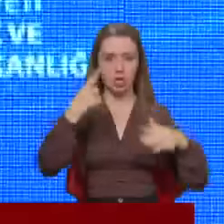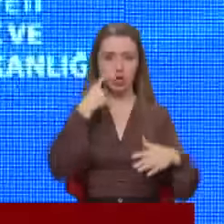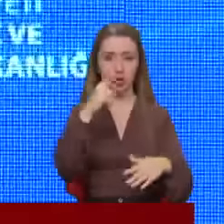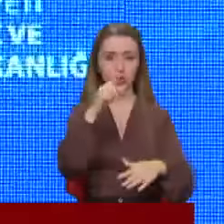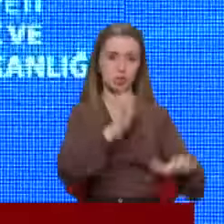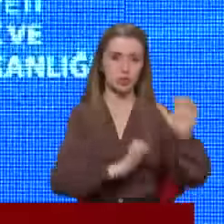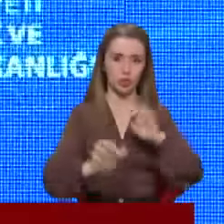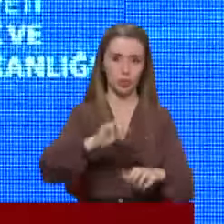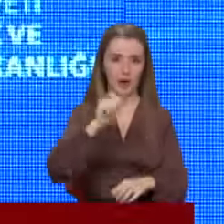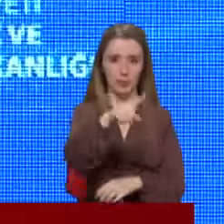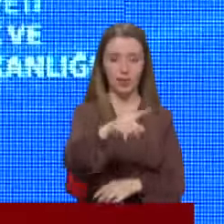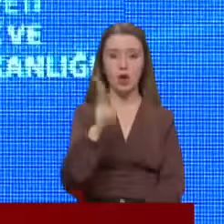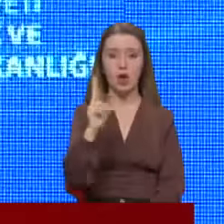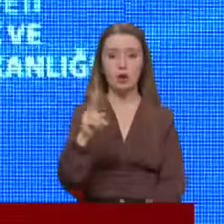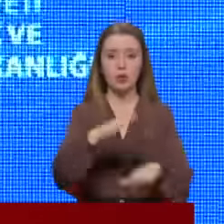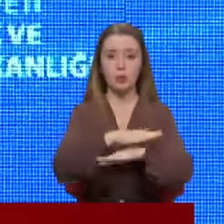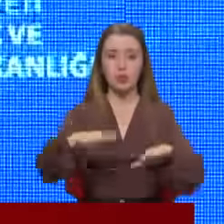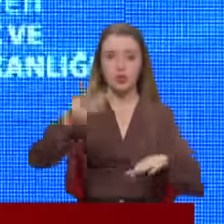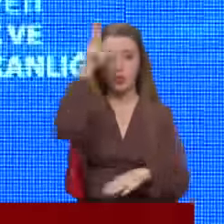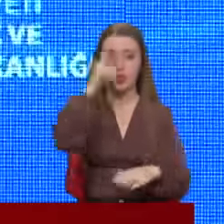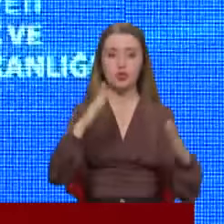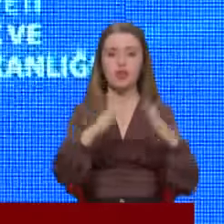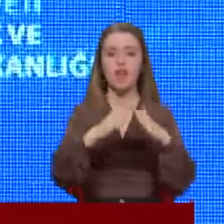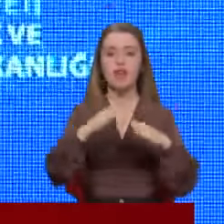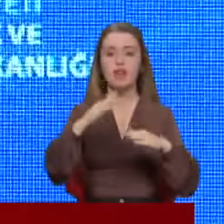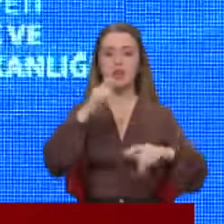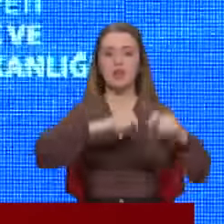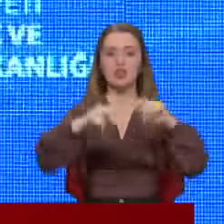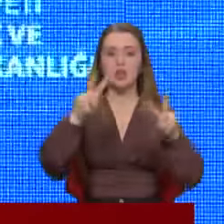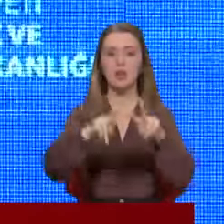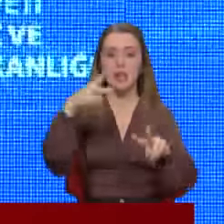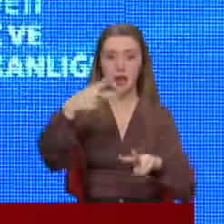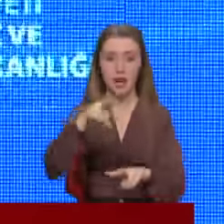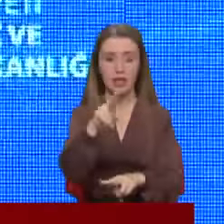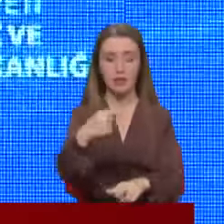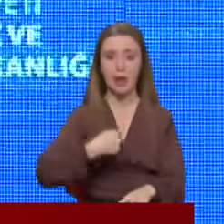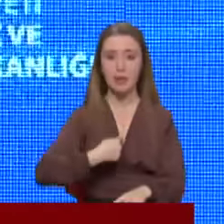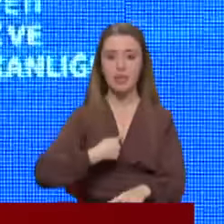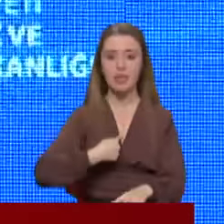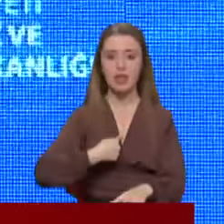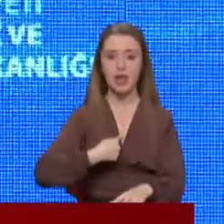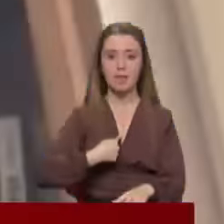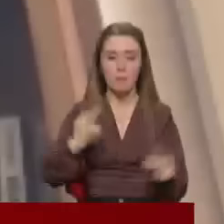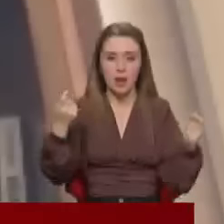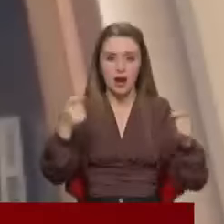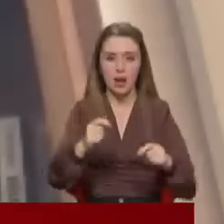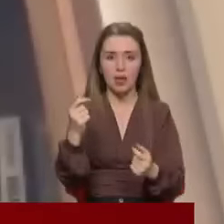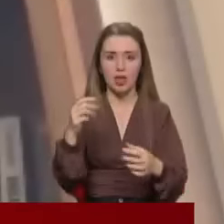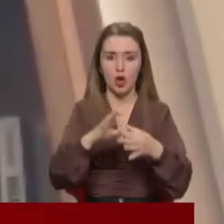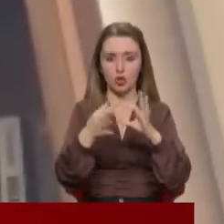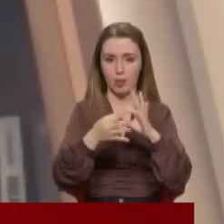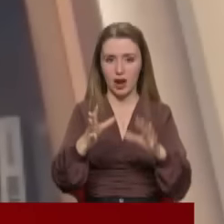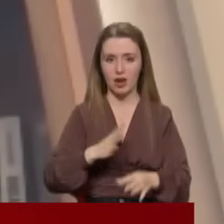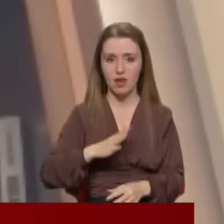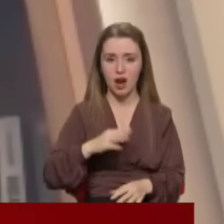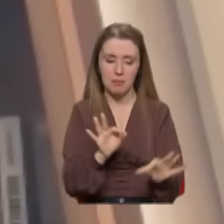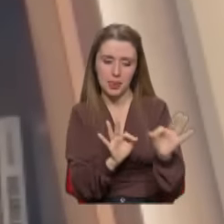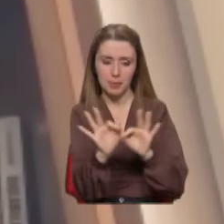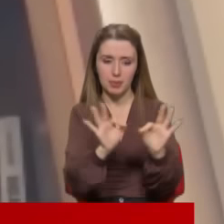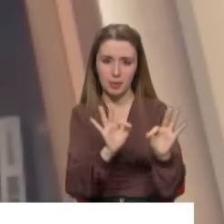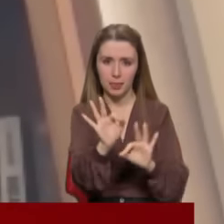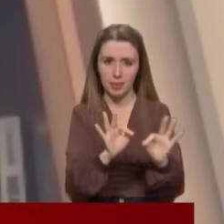savundu. Onun bitirdiği 300 konutun inşaat metresi karesi kadar bizim kapalı otoparkımız var. Sadece süreci manipüle etmeye